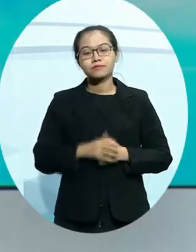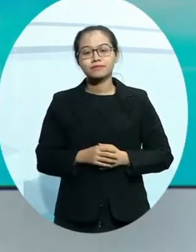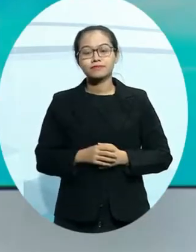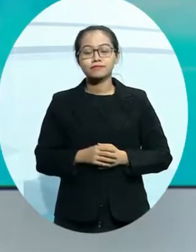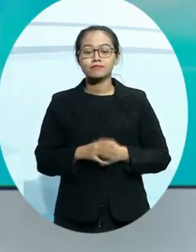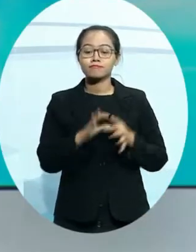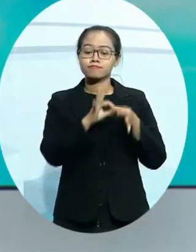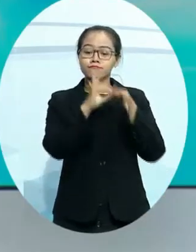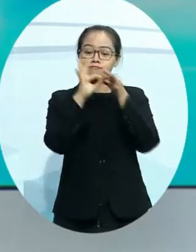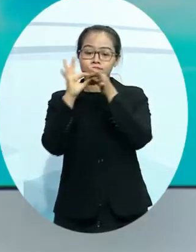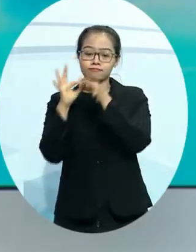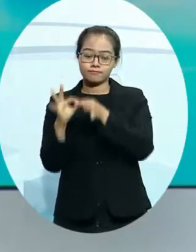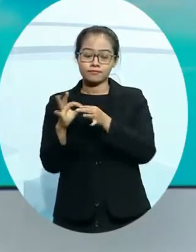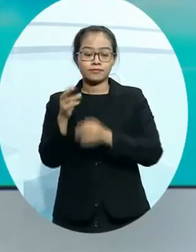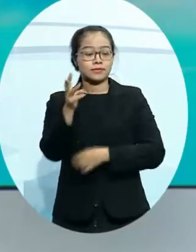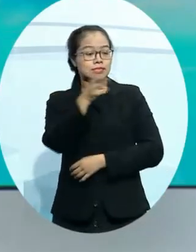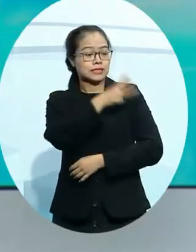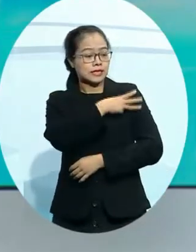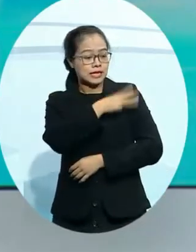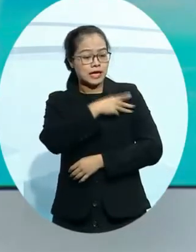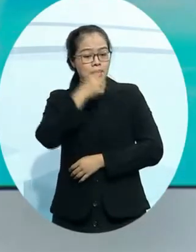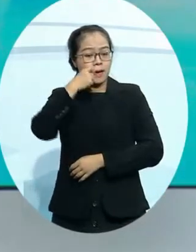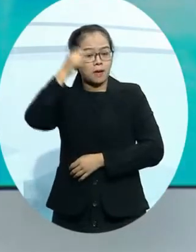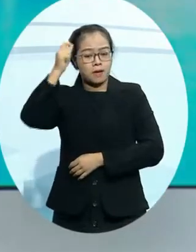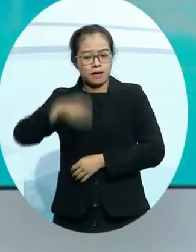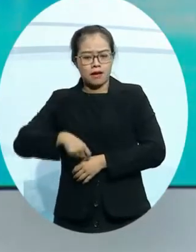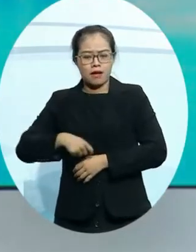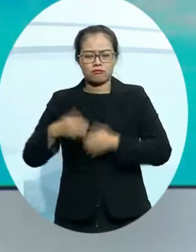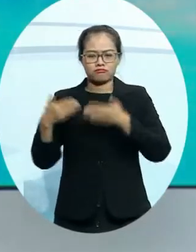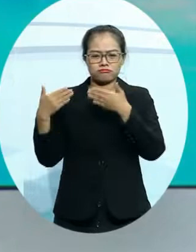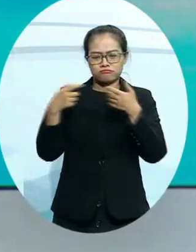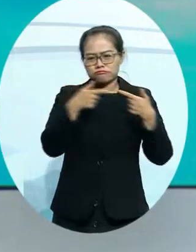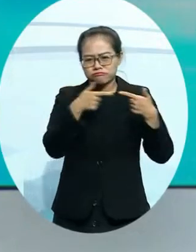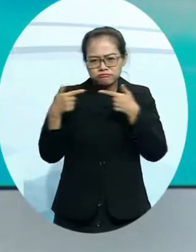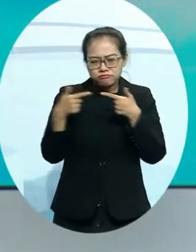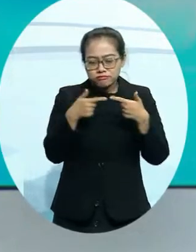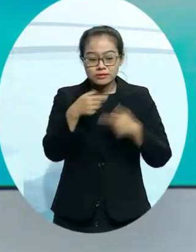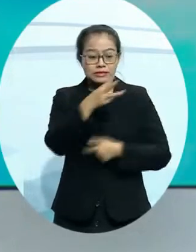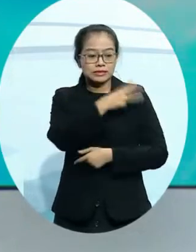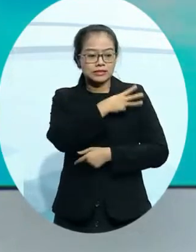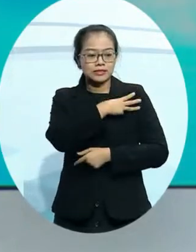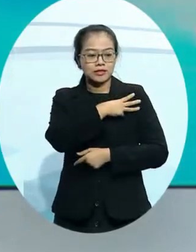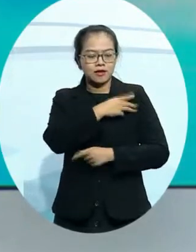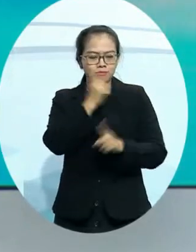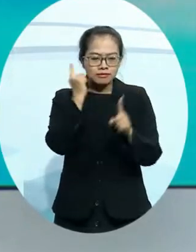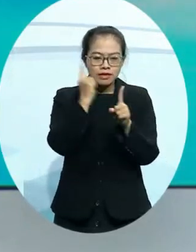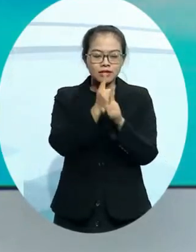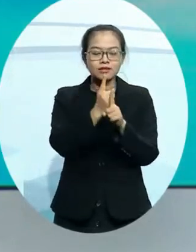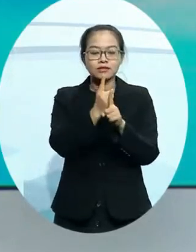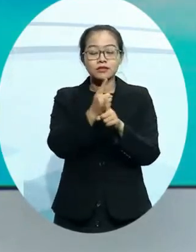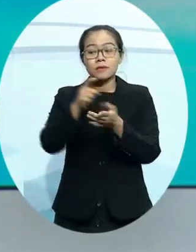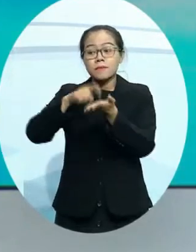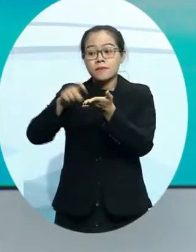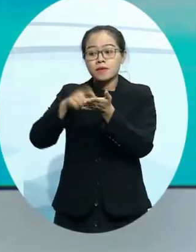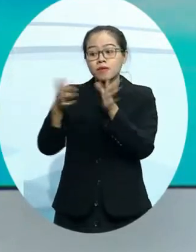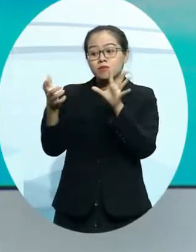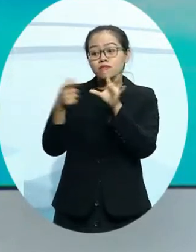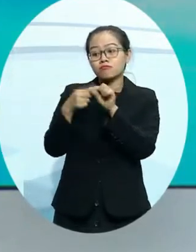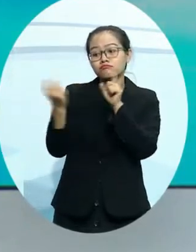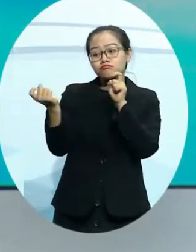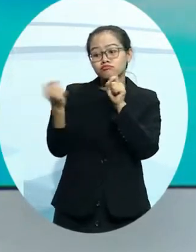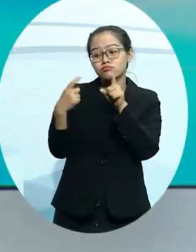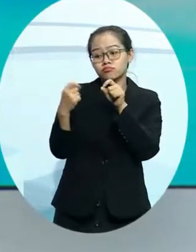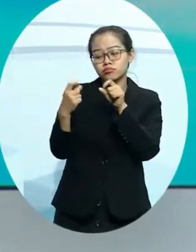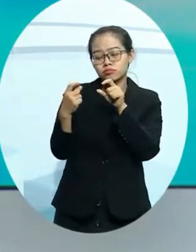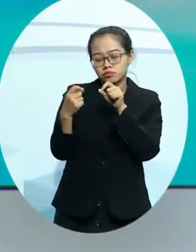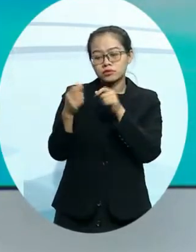Liên quan đến tình hình xung đột hiện tại giữa Nga và Ukraine, phía Nga một lần nữa khẳng định việc duy trì liên lạc với Mỹ và Liên minh châu Âu là